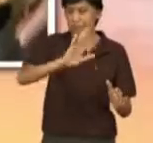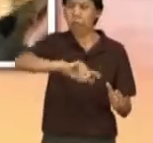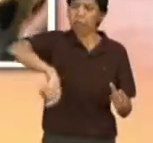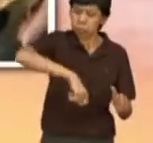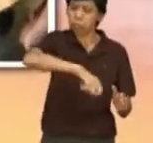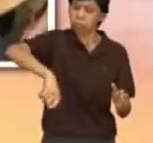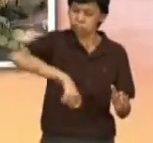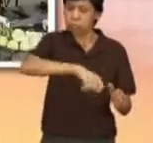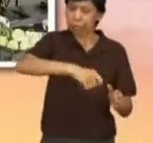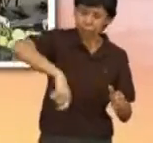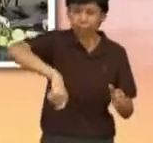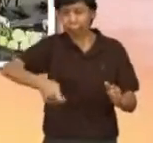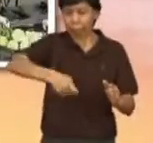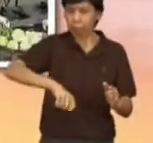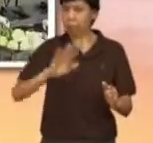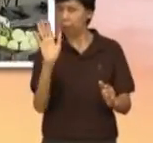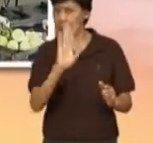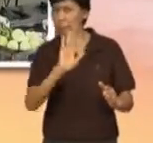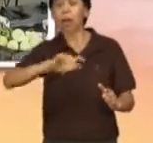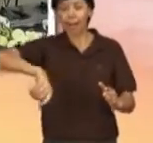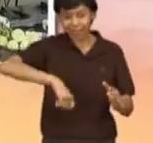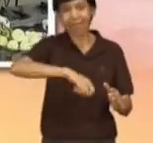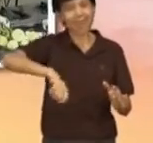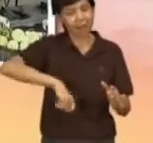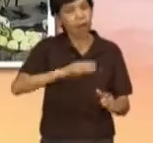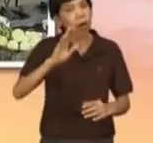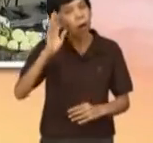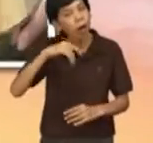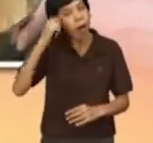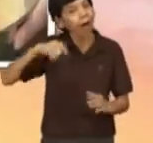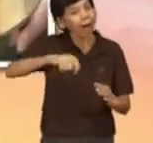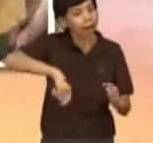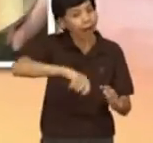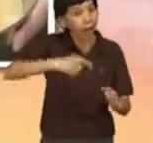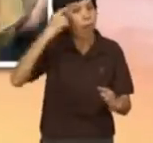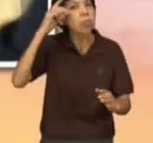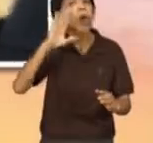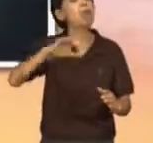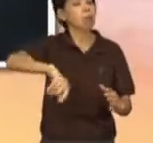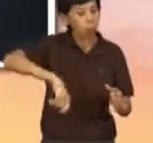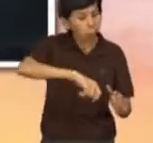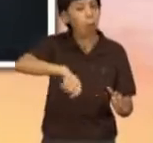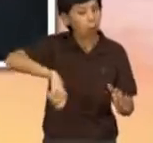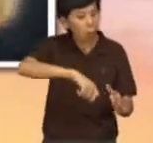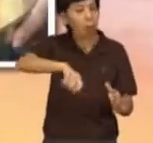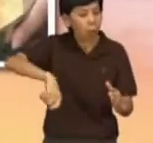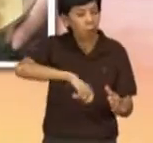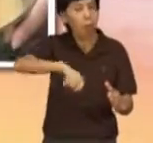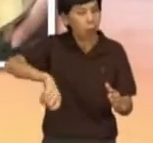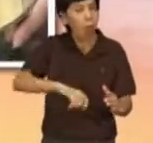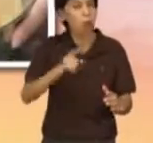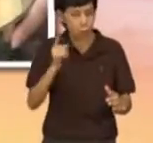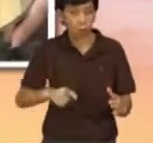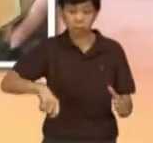คนต้องไปทางเดียวกัน อย่างนี้นี่เองเพิ่งทราบอะคะเนี่ย ง่ายนะ ค่ะ ห่อหมก แต่ว่าต้อง